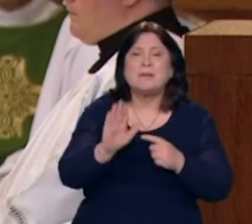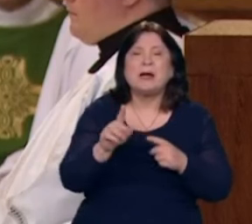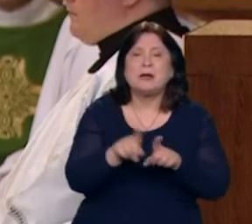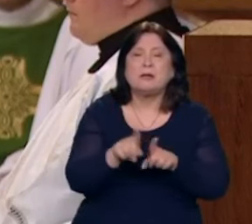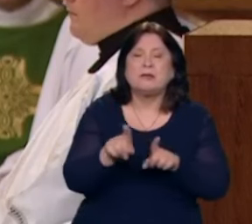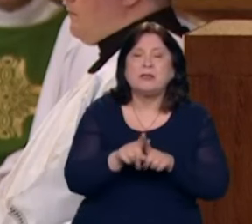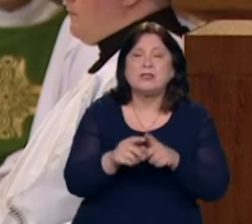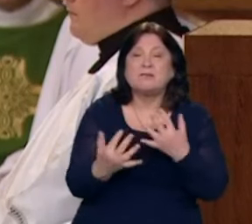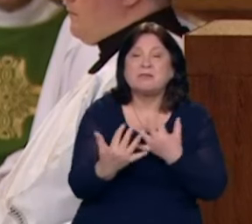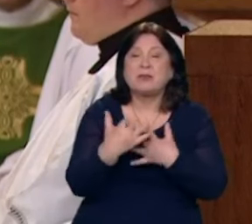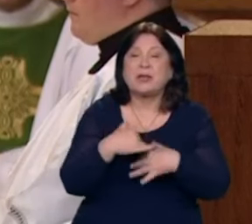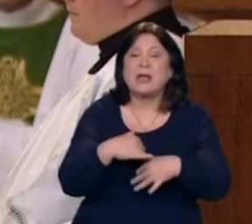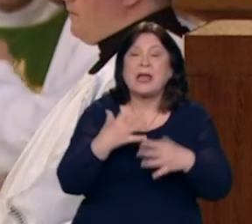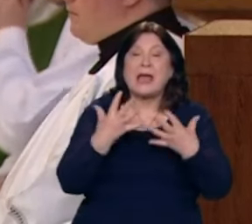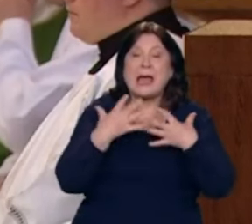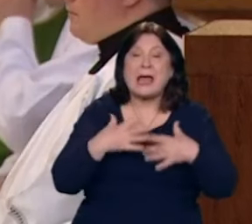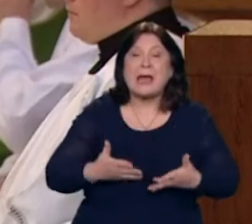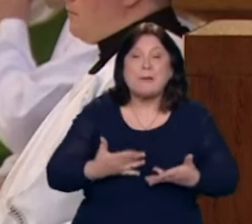presja